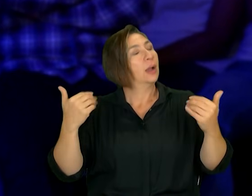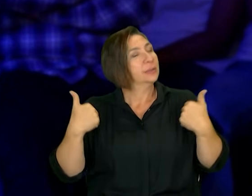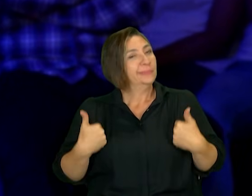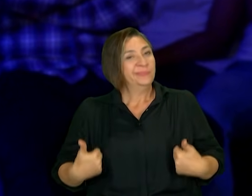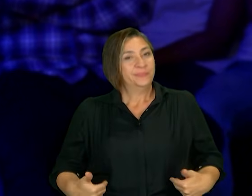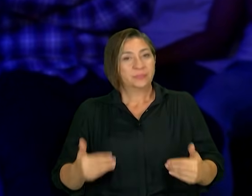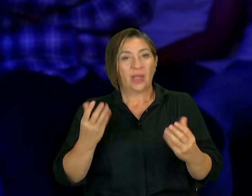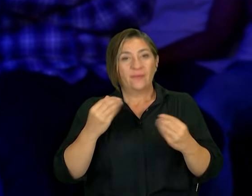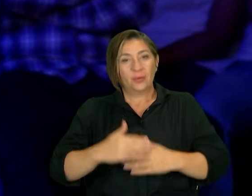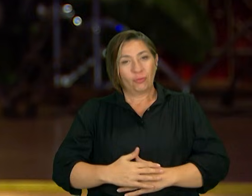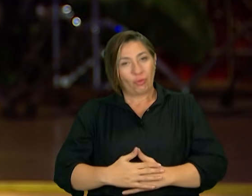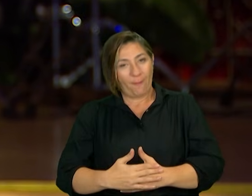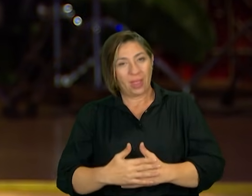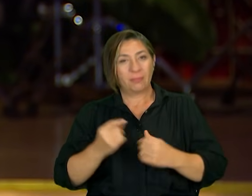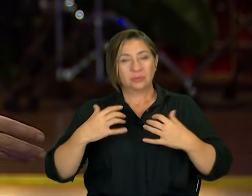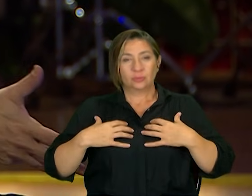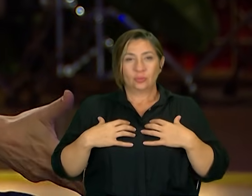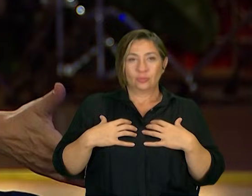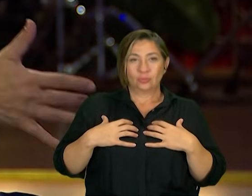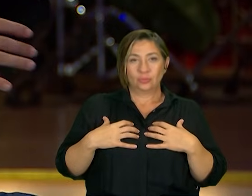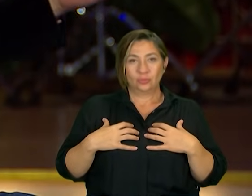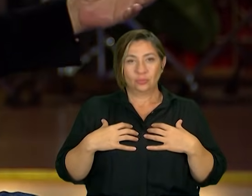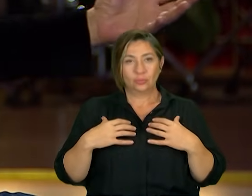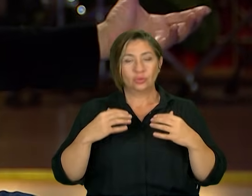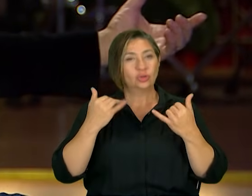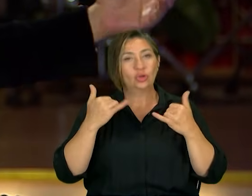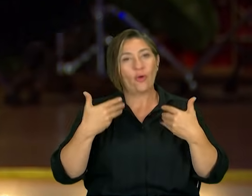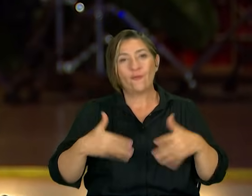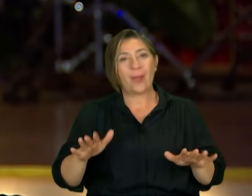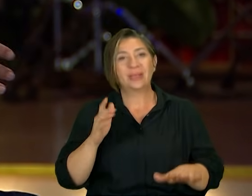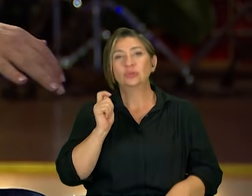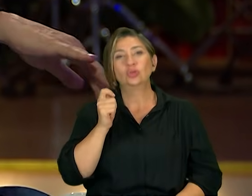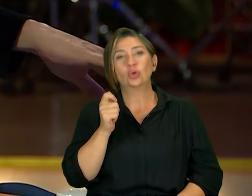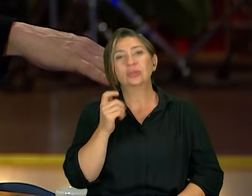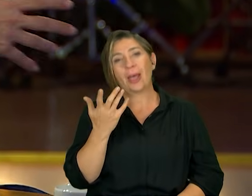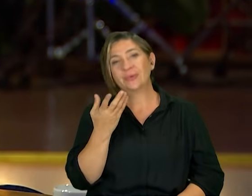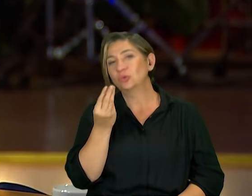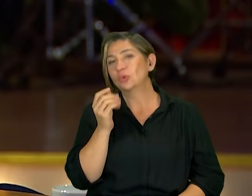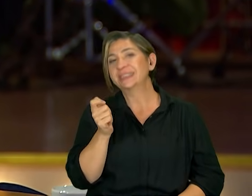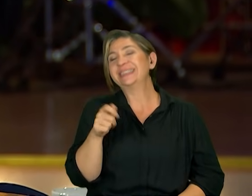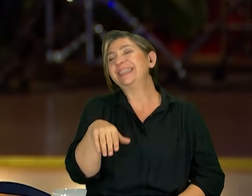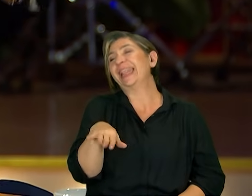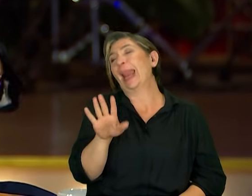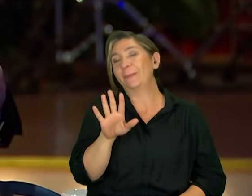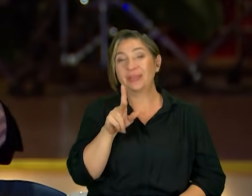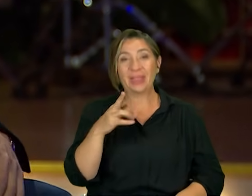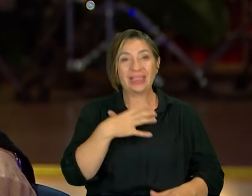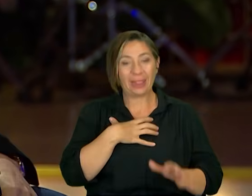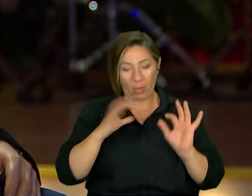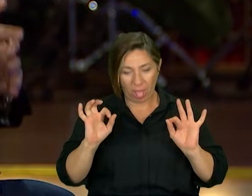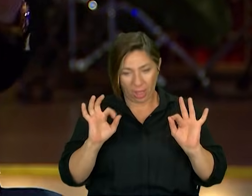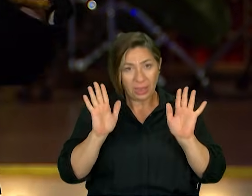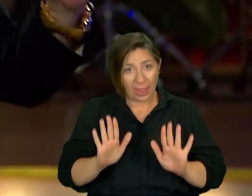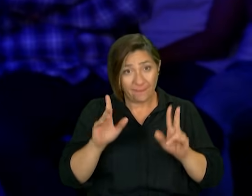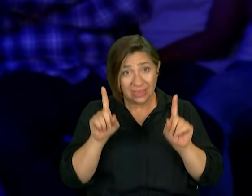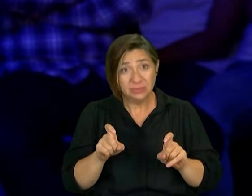Mesela hafif göbek, biraz göğüs, kilo vermek zorunda ama çok da değil filan. Yani kendimi muhafaza